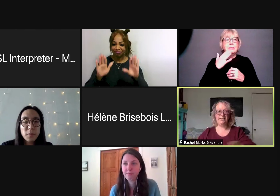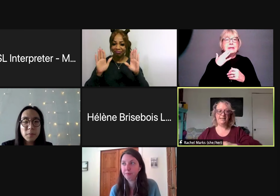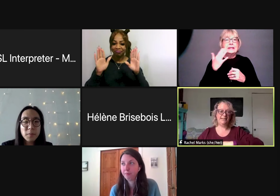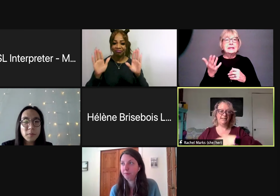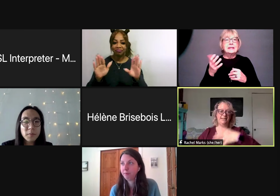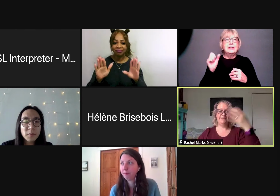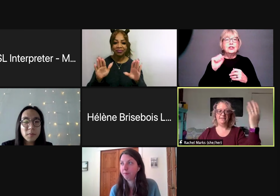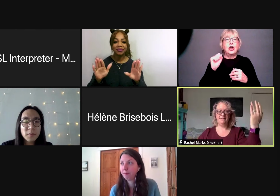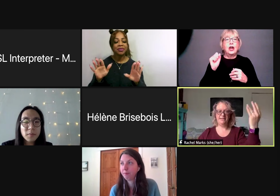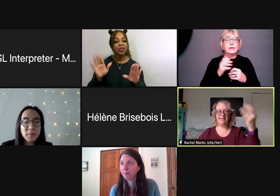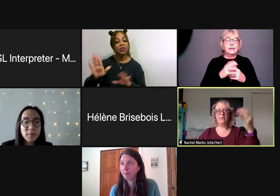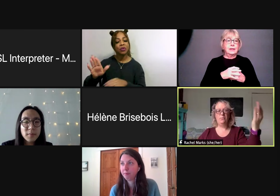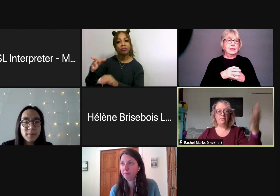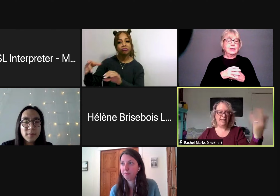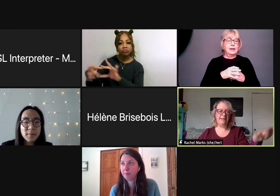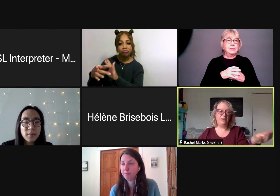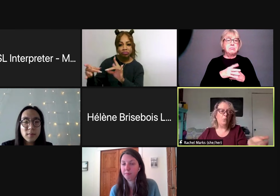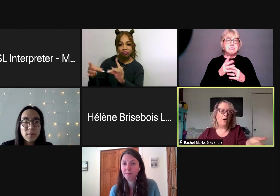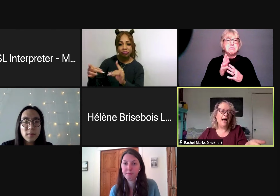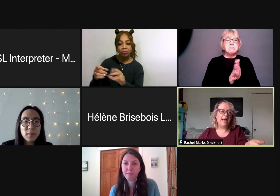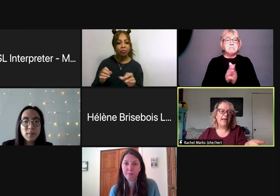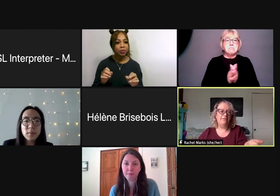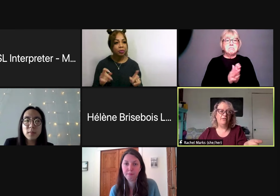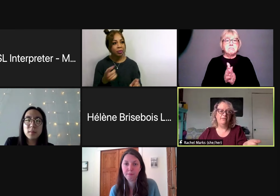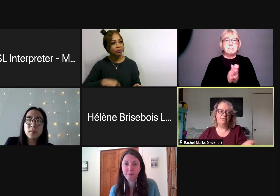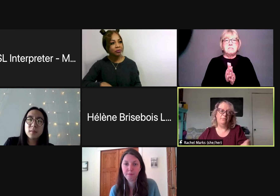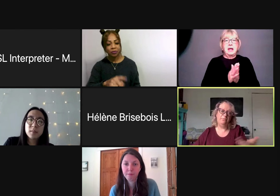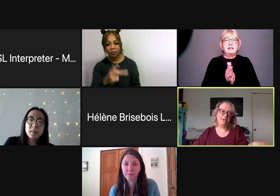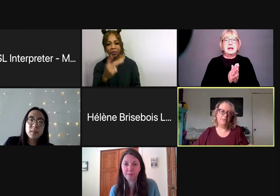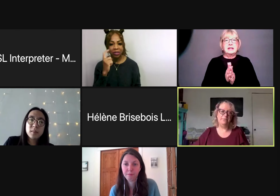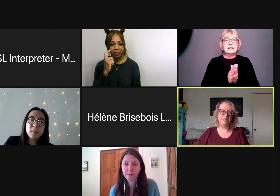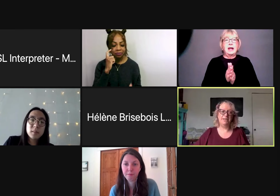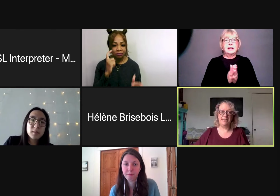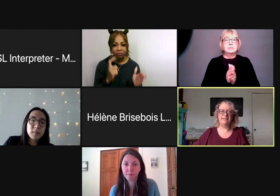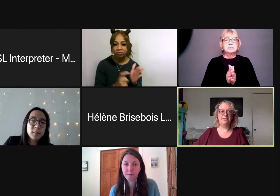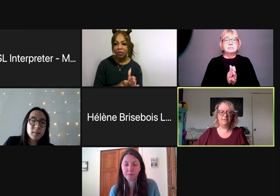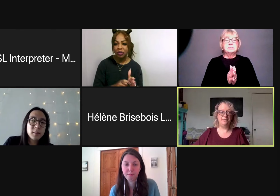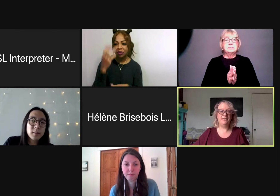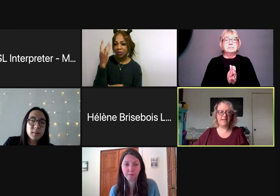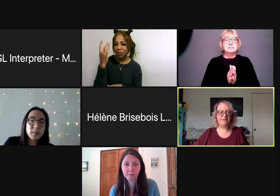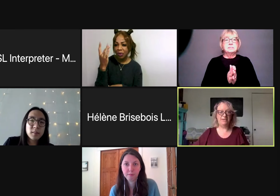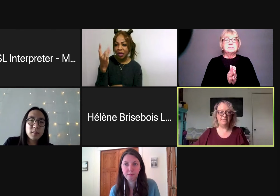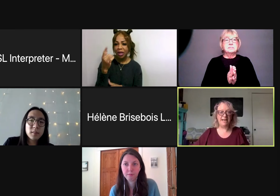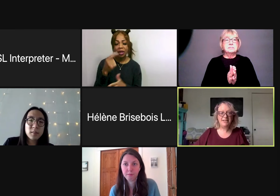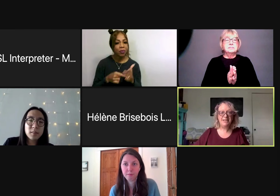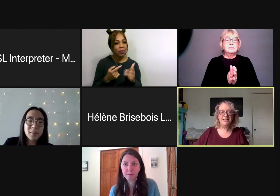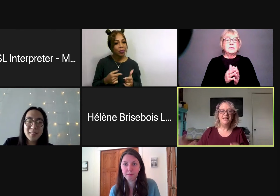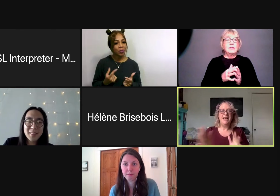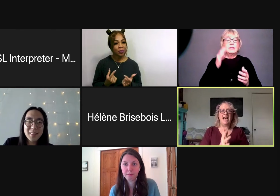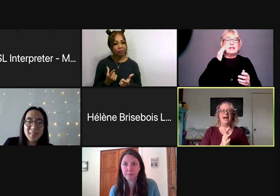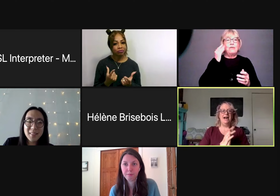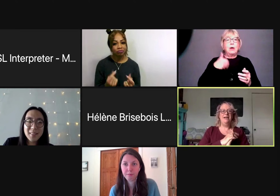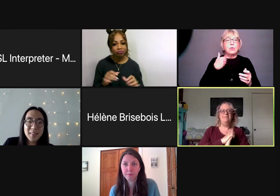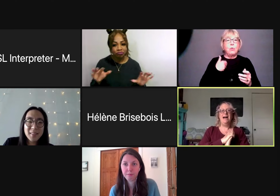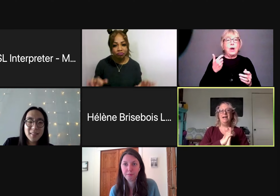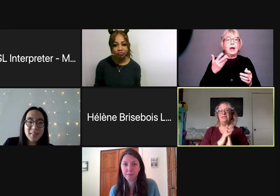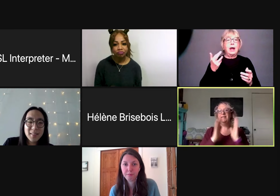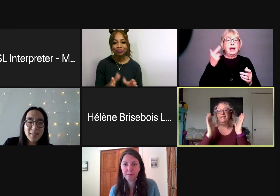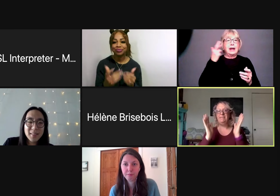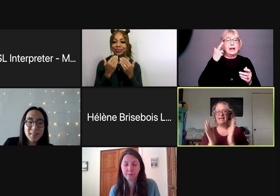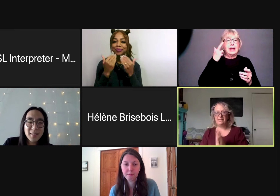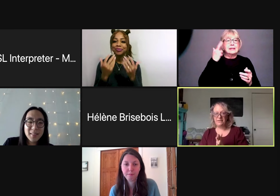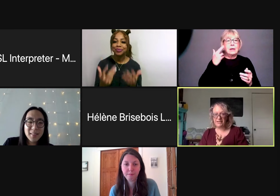Très, très intéressant. Je pense que ça nous permet de comprendre aussi les pourquoi, les raisons de